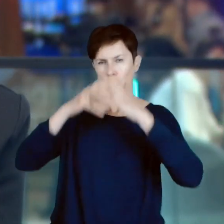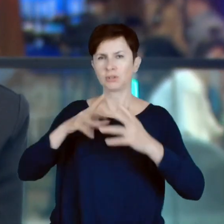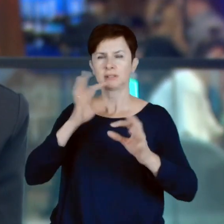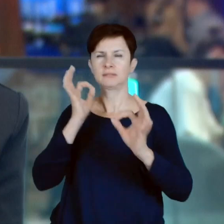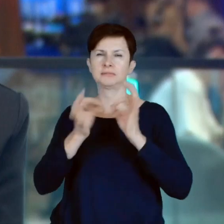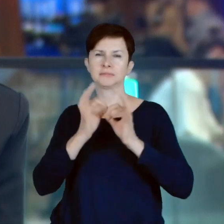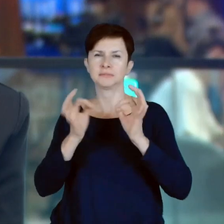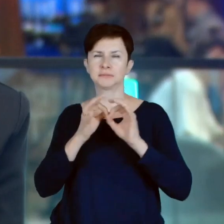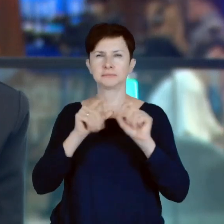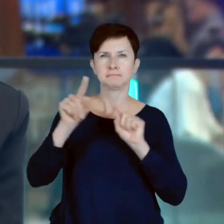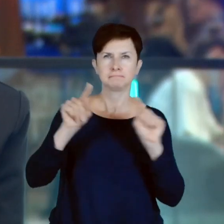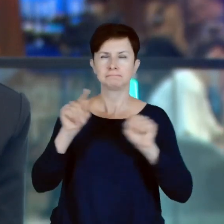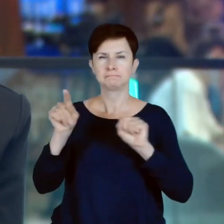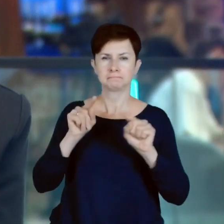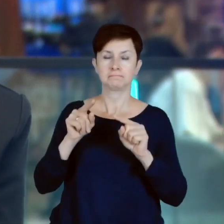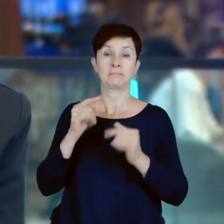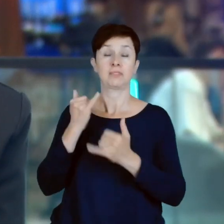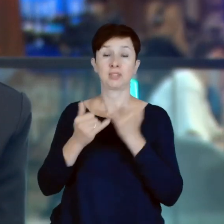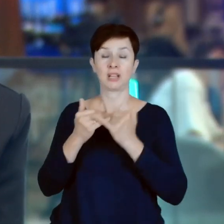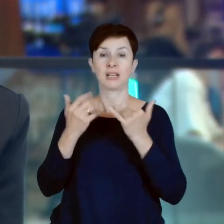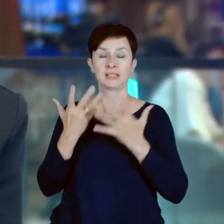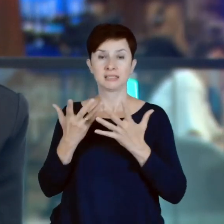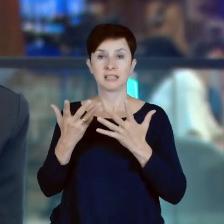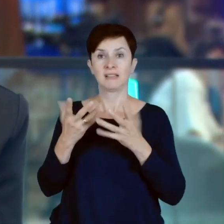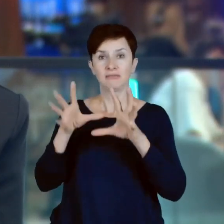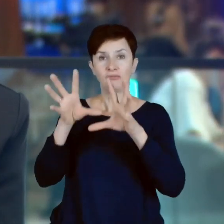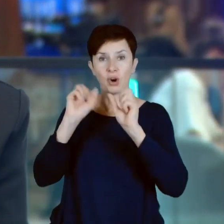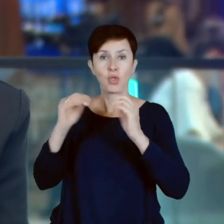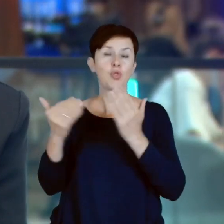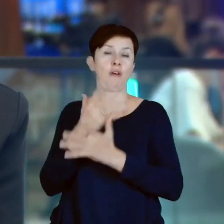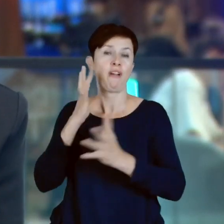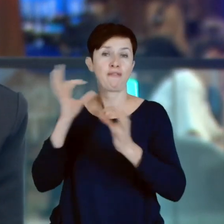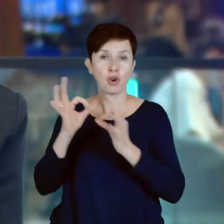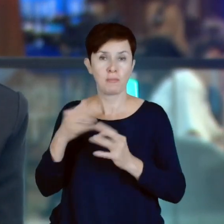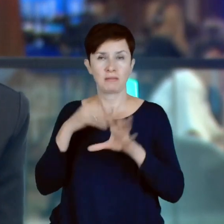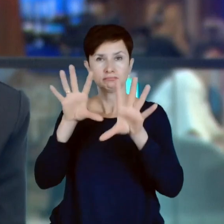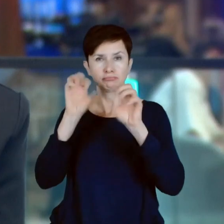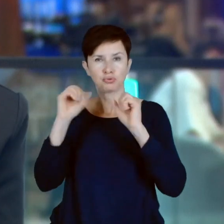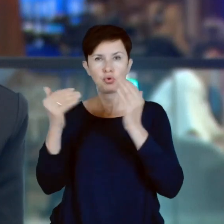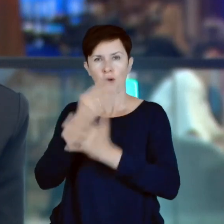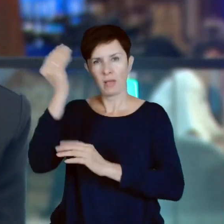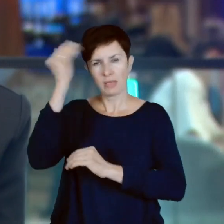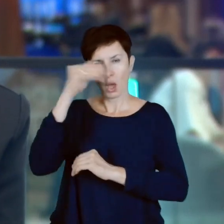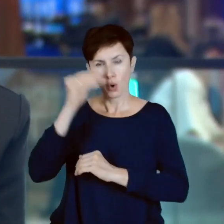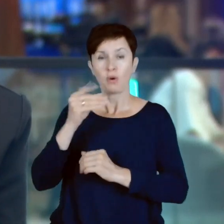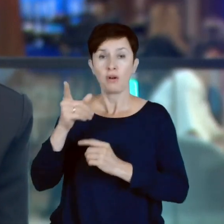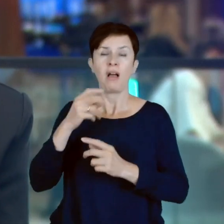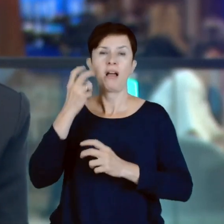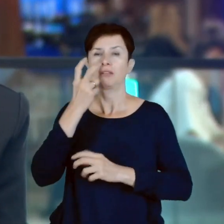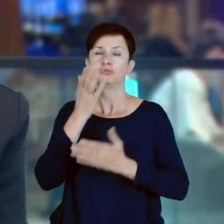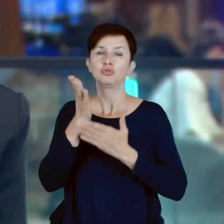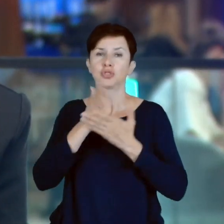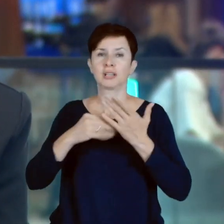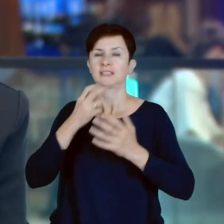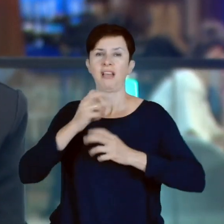się odciążyć, żeby móc pochłaniać nowe informacje, żeby móc się uczyć i tak dalej. Po prostu ta energia, część energii aktywacyjnej